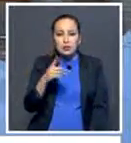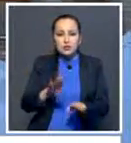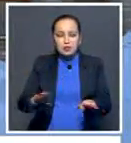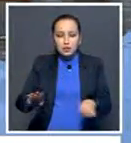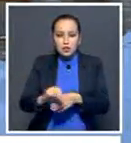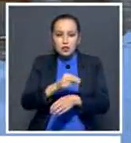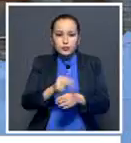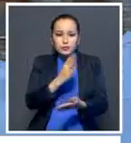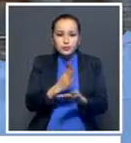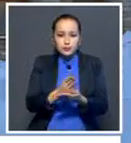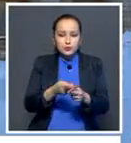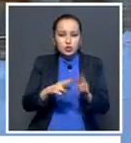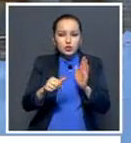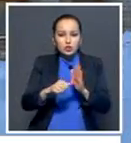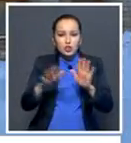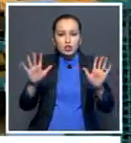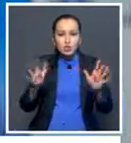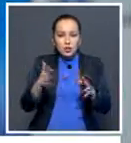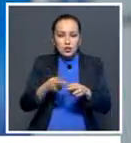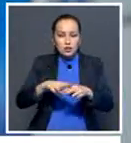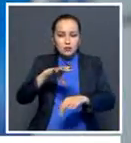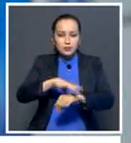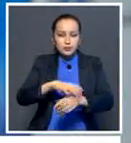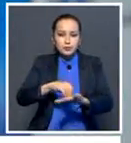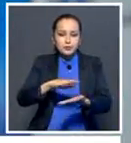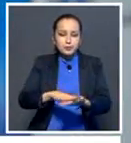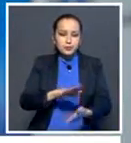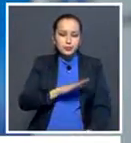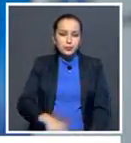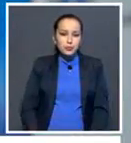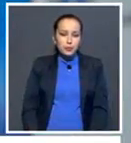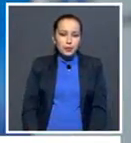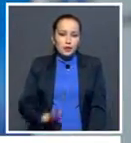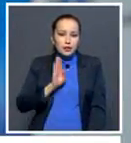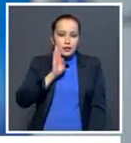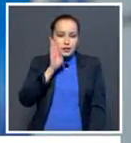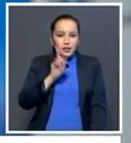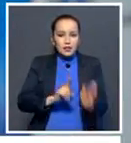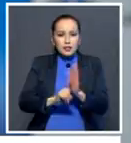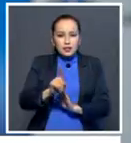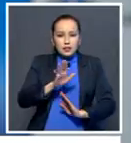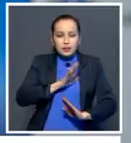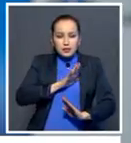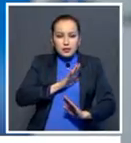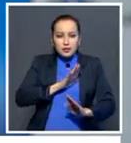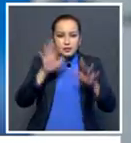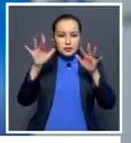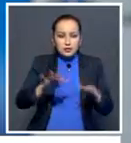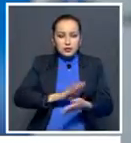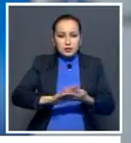өңірде тіркелген 6-шы жағдай. Таңертеңгілік уақытта қарт азалап бастап отырған кезде, енді бір шекара